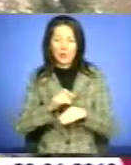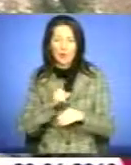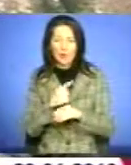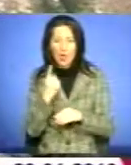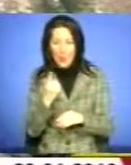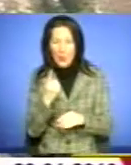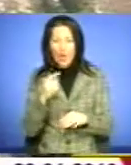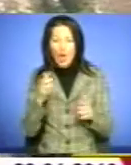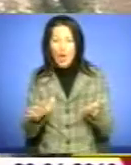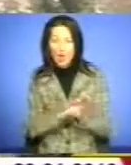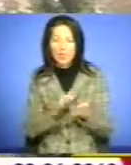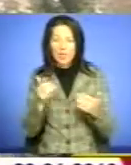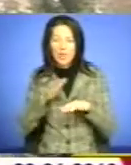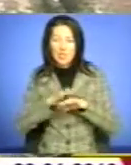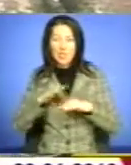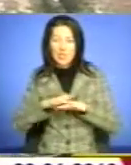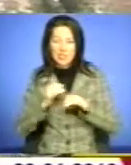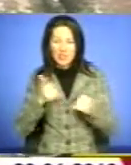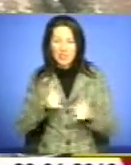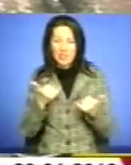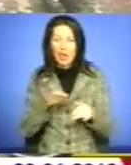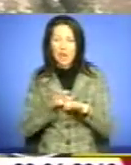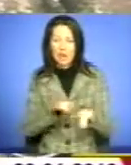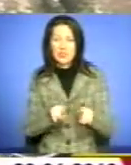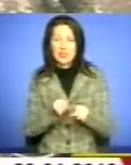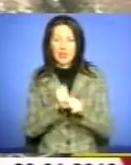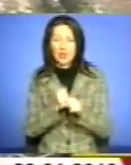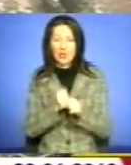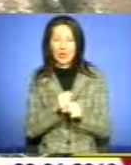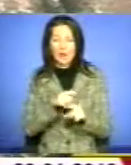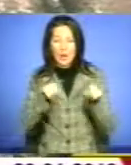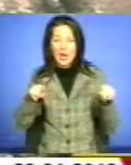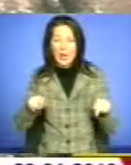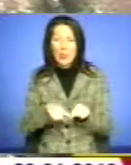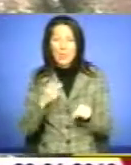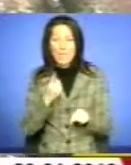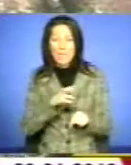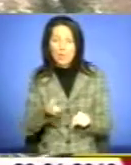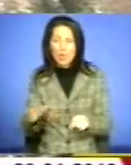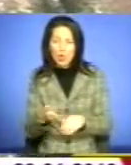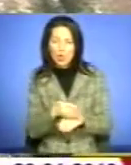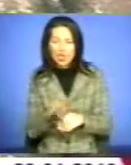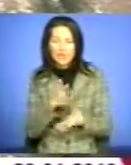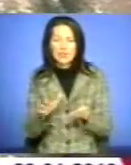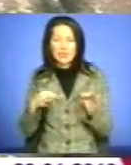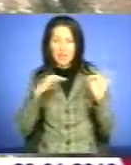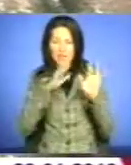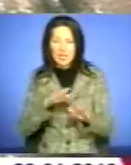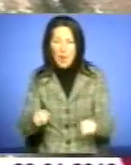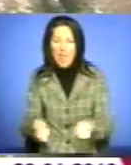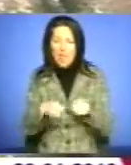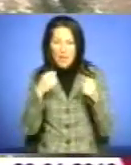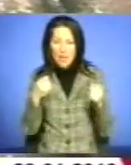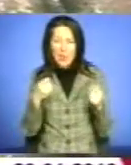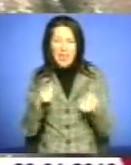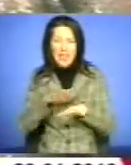решітки. На даний час проводяться ці роботи. Тобто в периметрі по метру розчищається сніг, піднімається решітка,